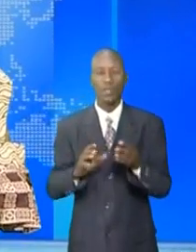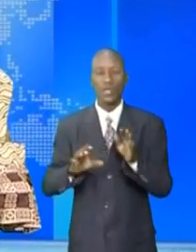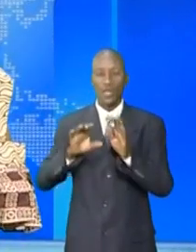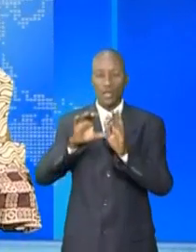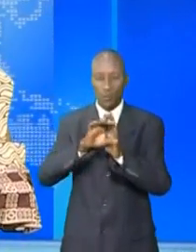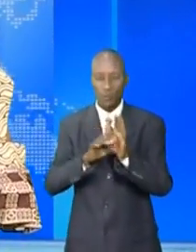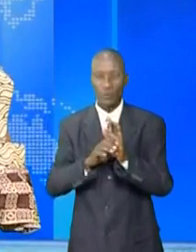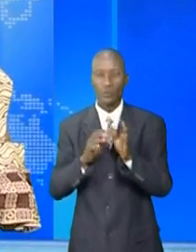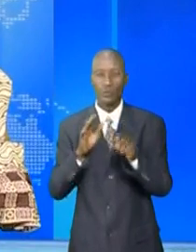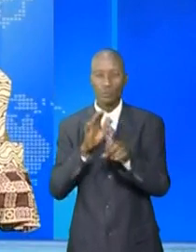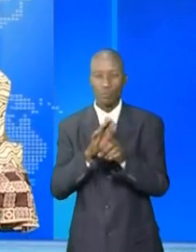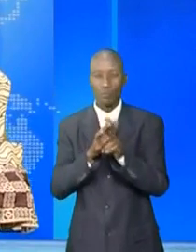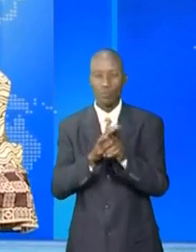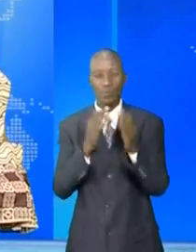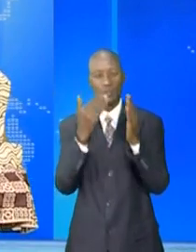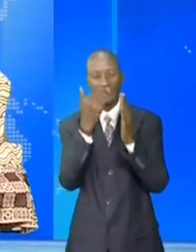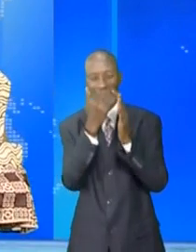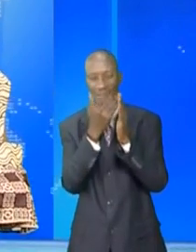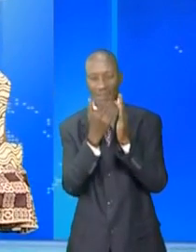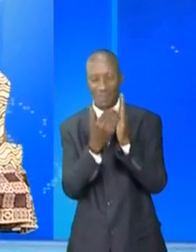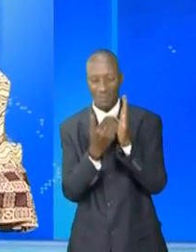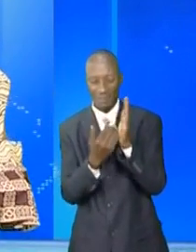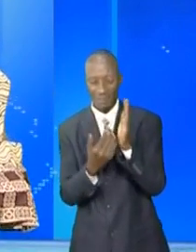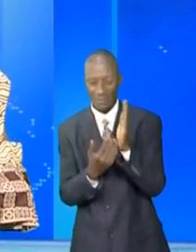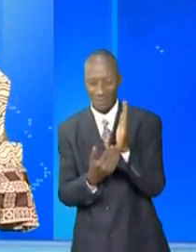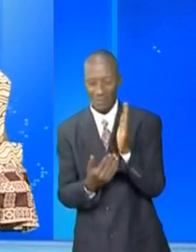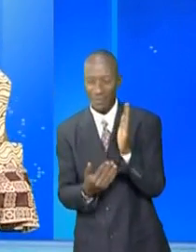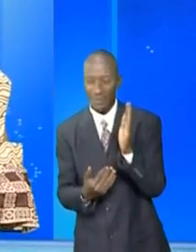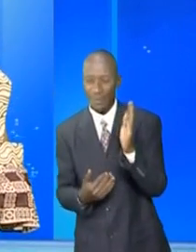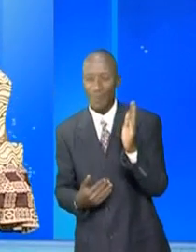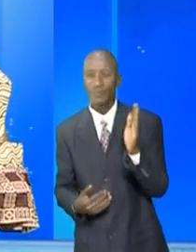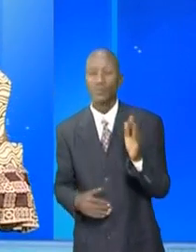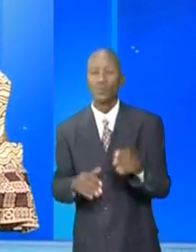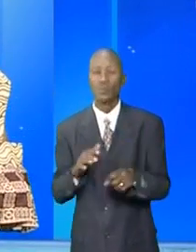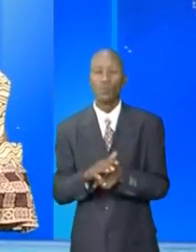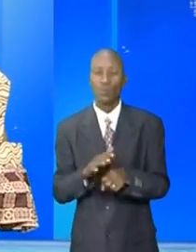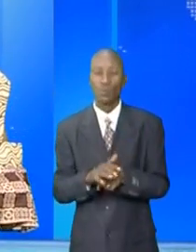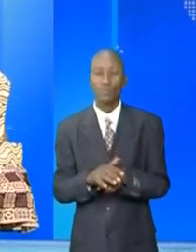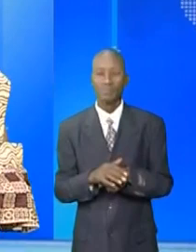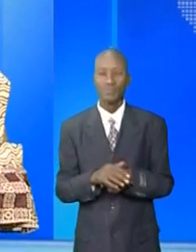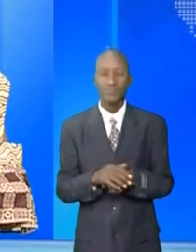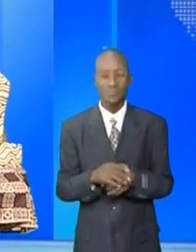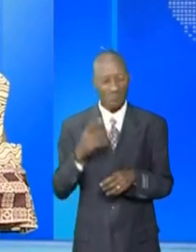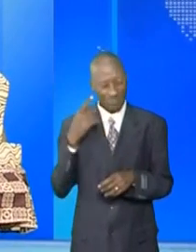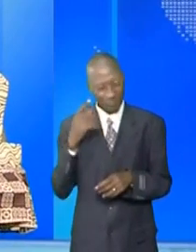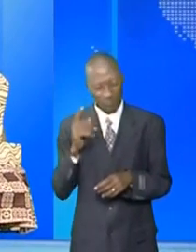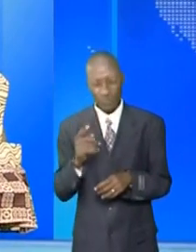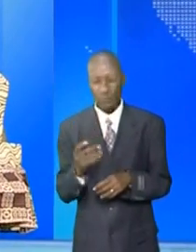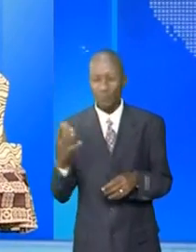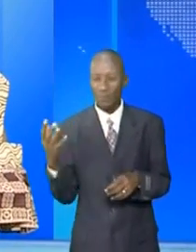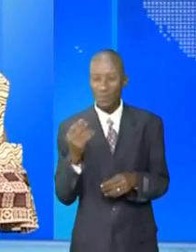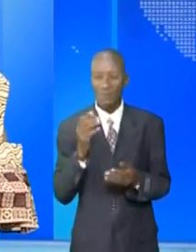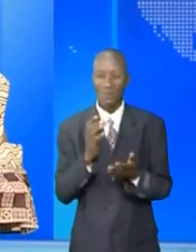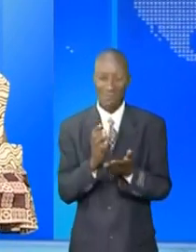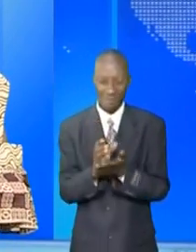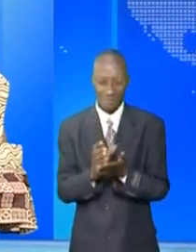Autogiste, Saintel, RDC, SARLU, SNAP, SARLI, Africa Union Financial